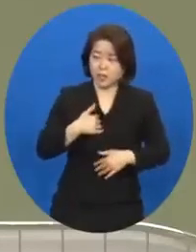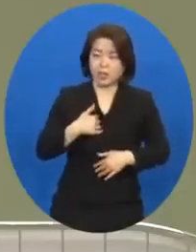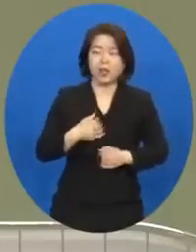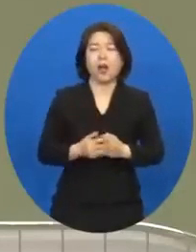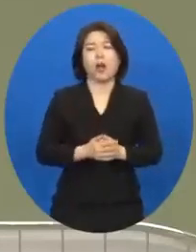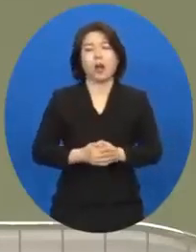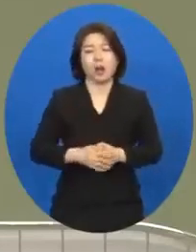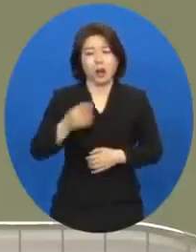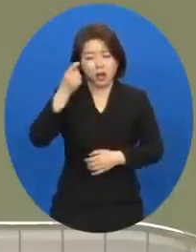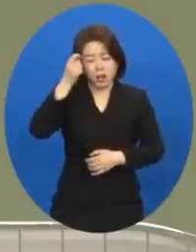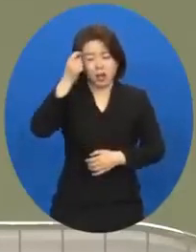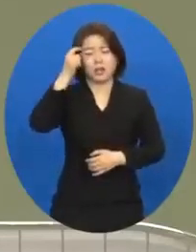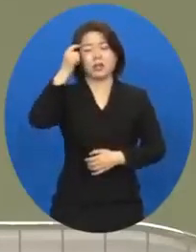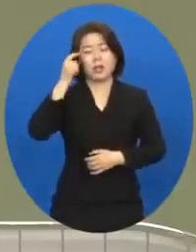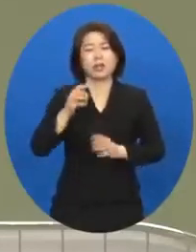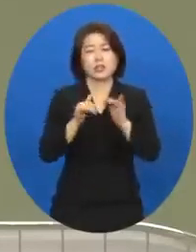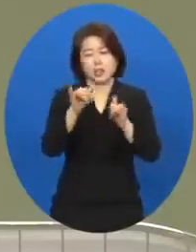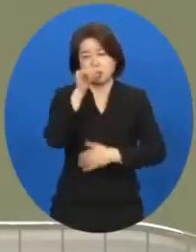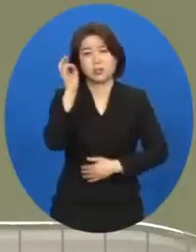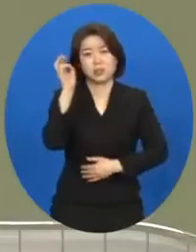이것이 깨달아진 분이 있으실 겁니다.